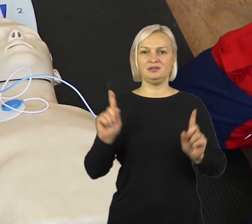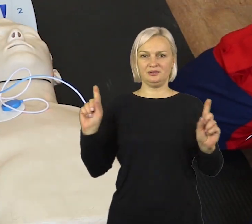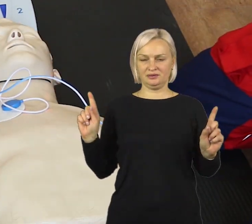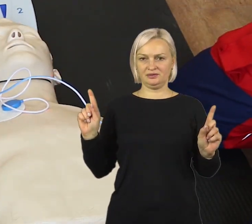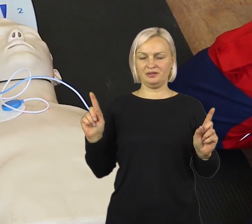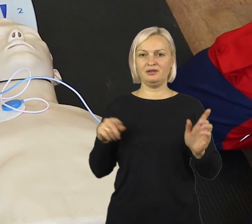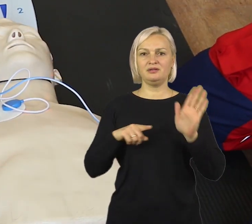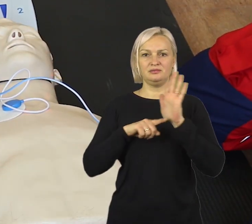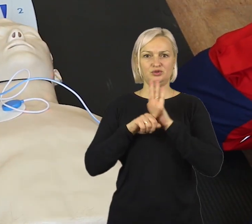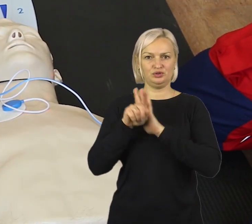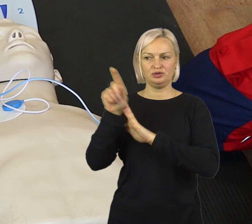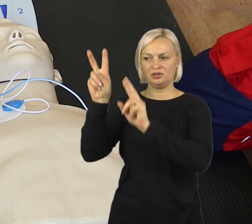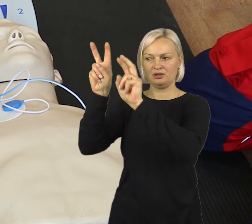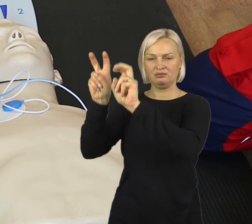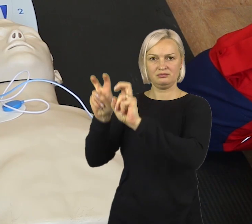vyksta analizė.